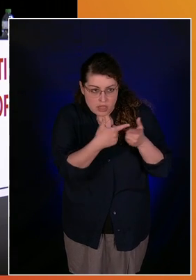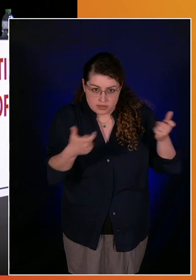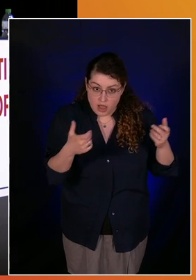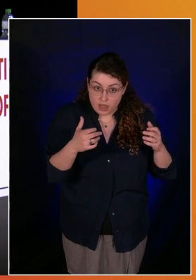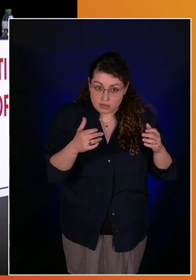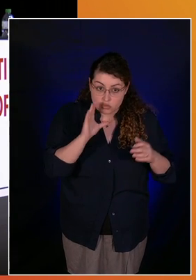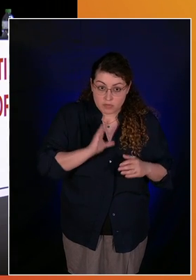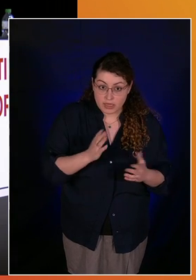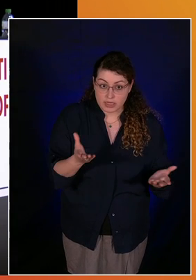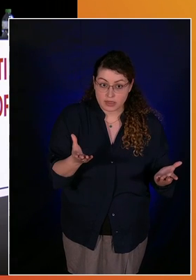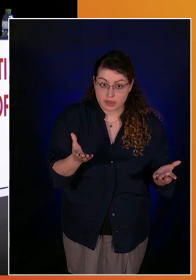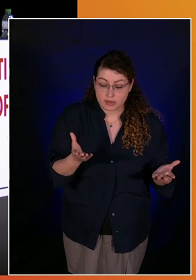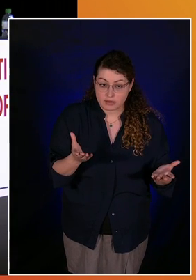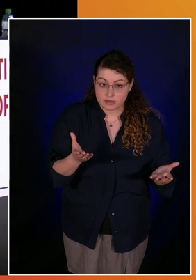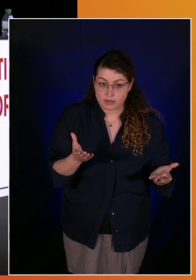voilà